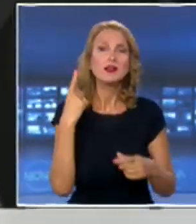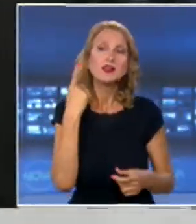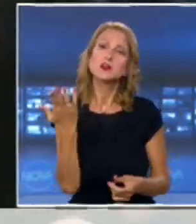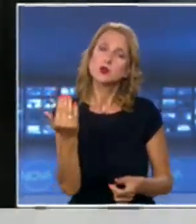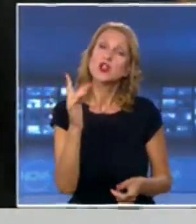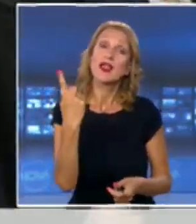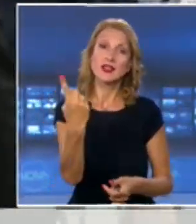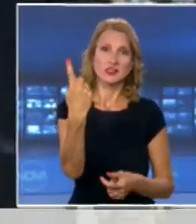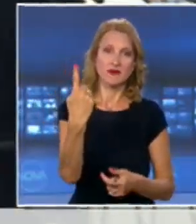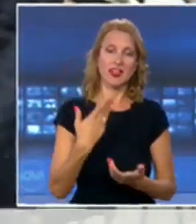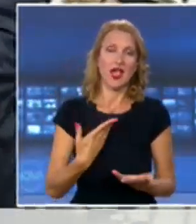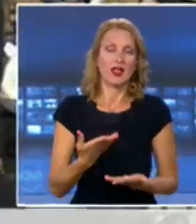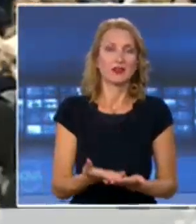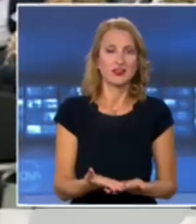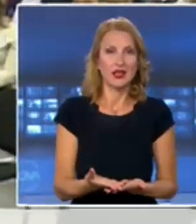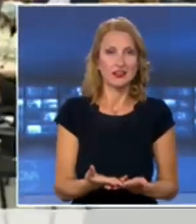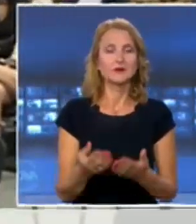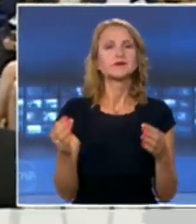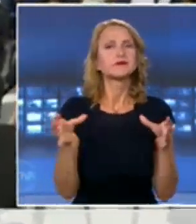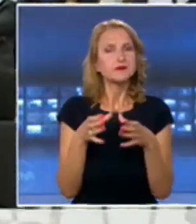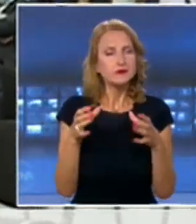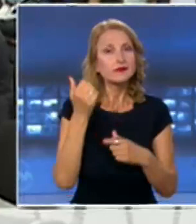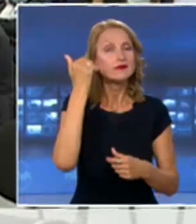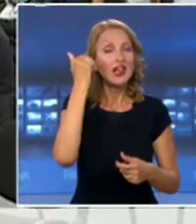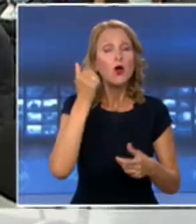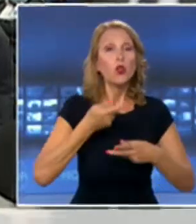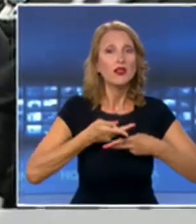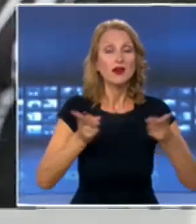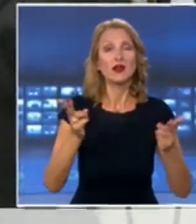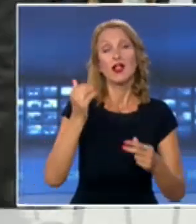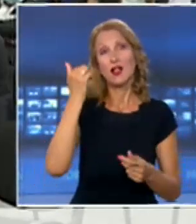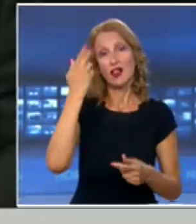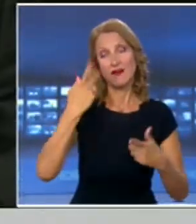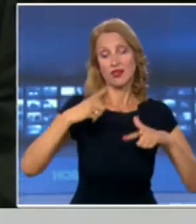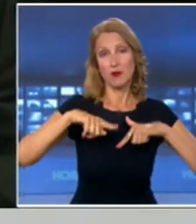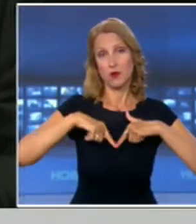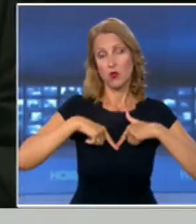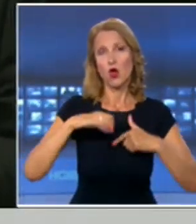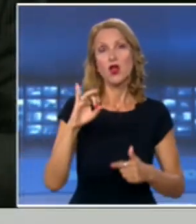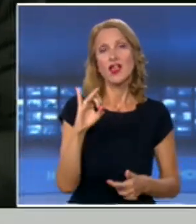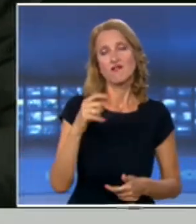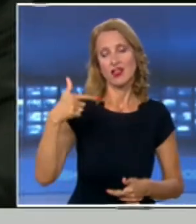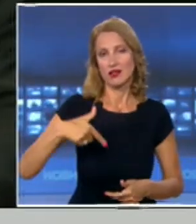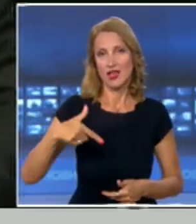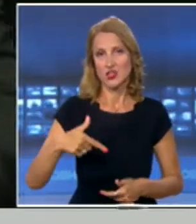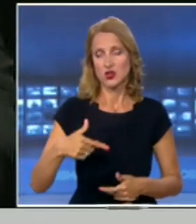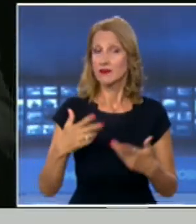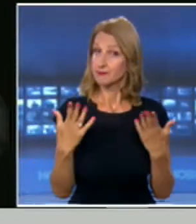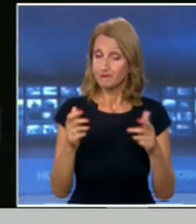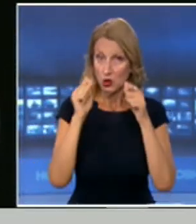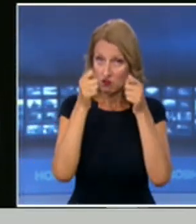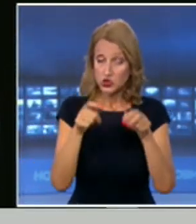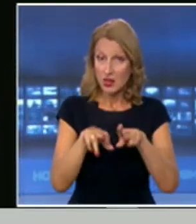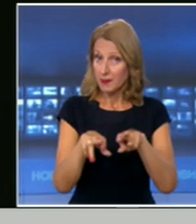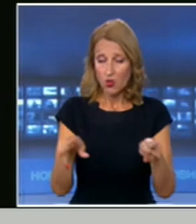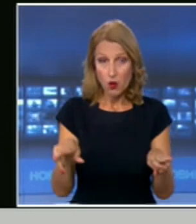кандидат. А събранието откри главния прокурор Иван Гешев. Уважаеми колеги, от изключителна важност за всеки